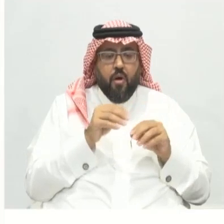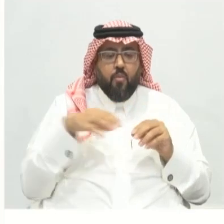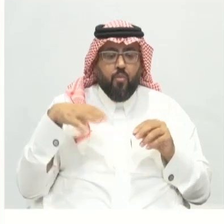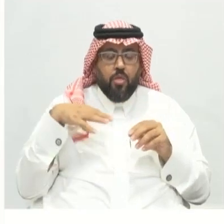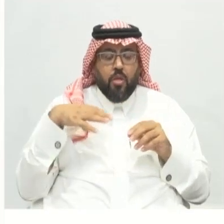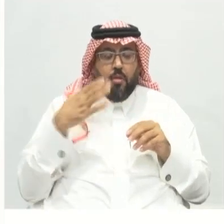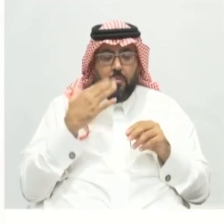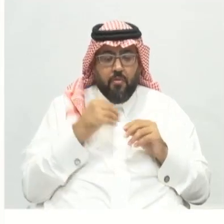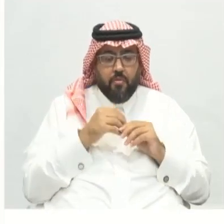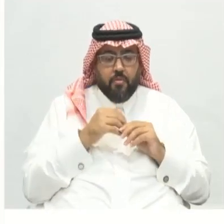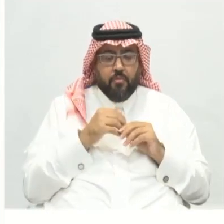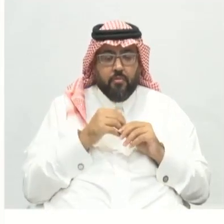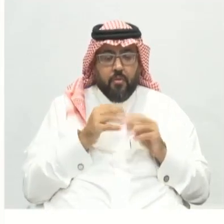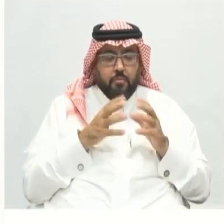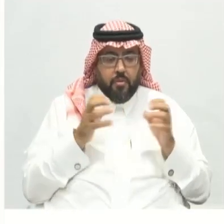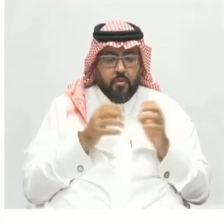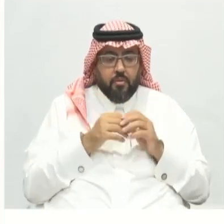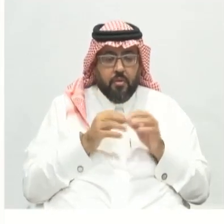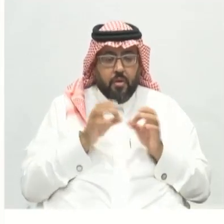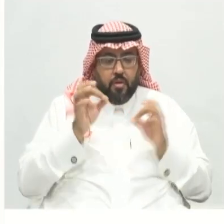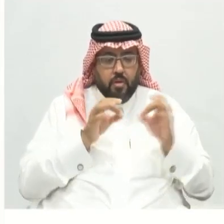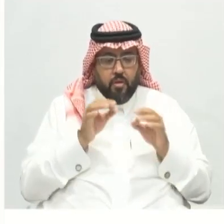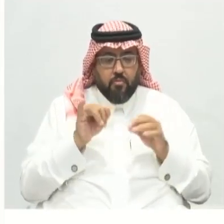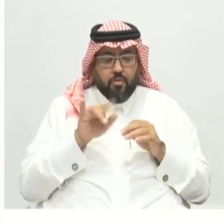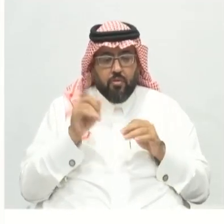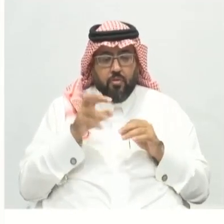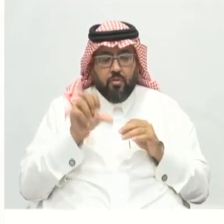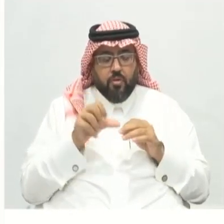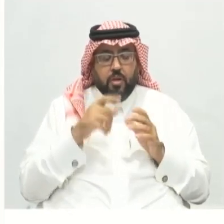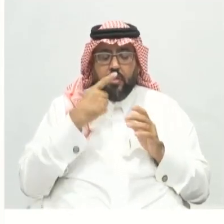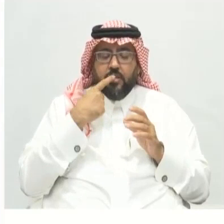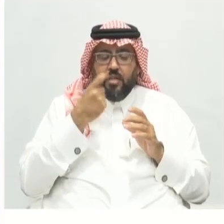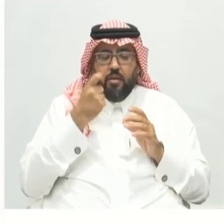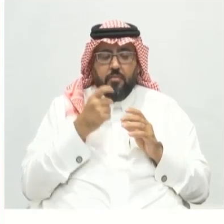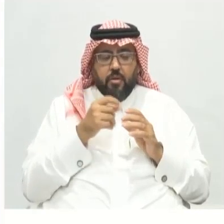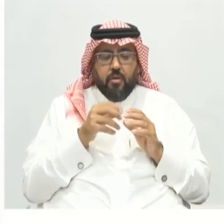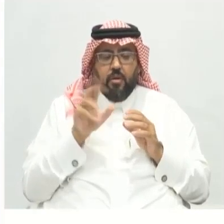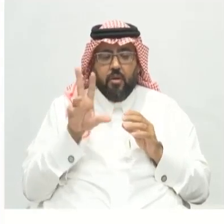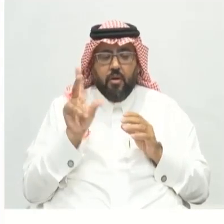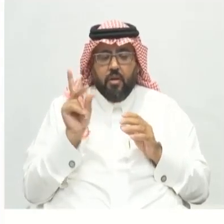مشروع معناها عدم وضع خطه المشروع وبذلك يصعب تحديد